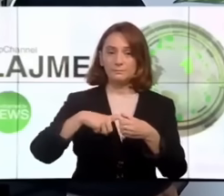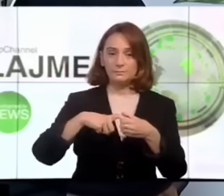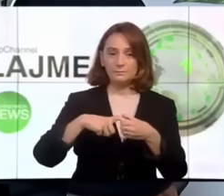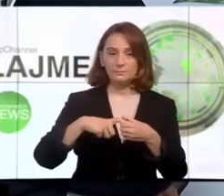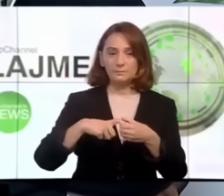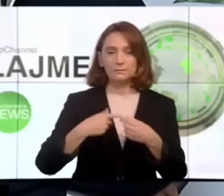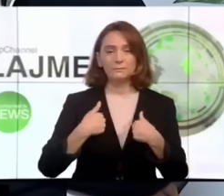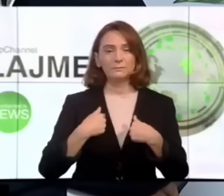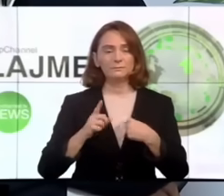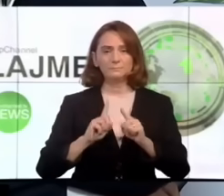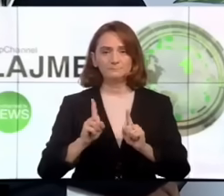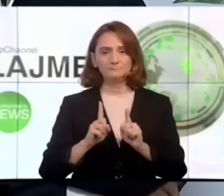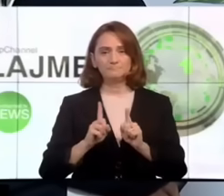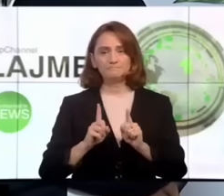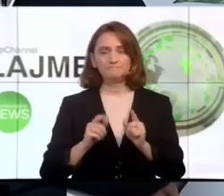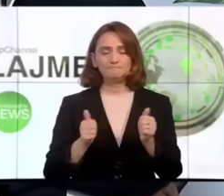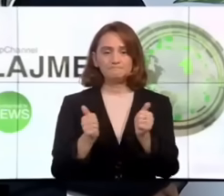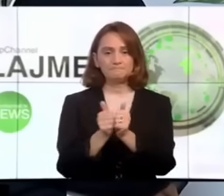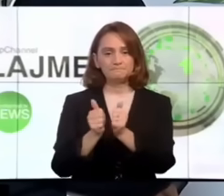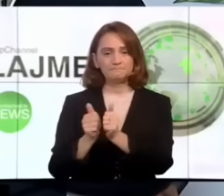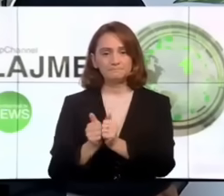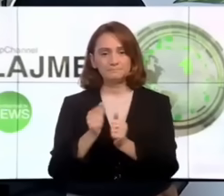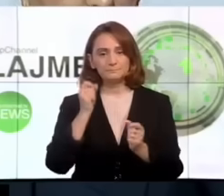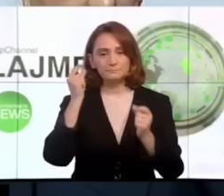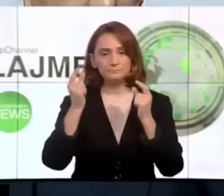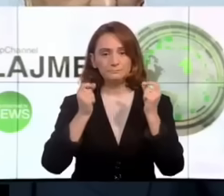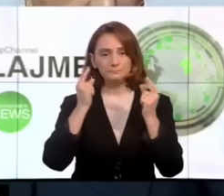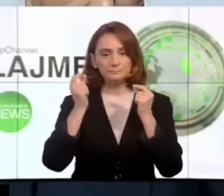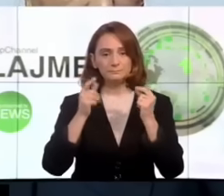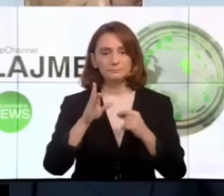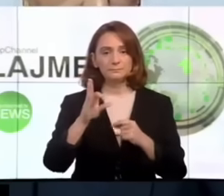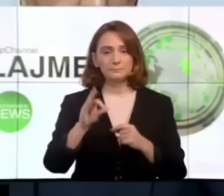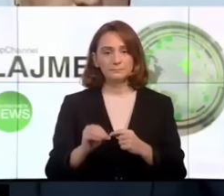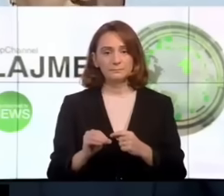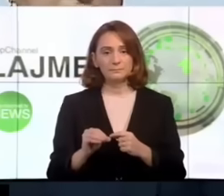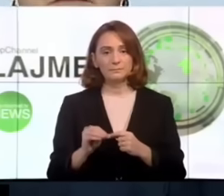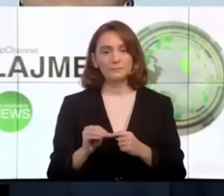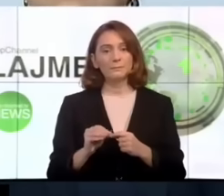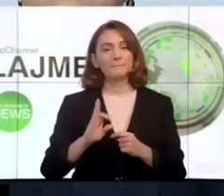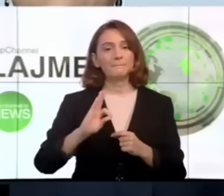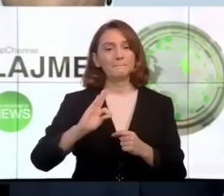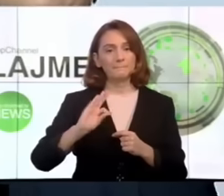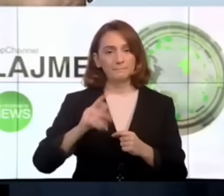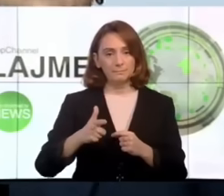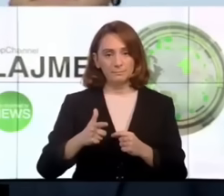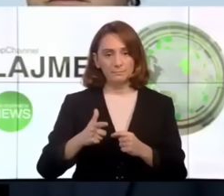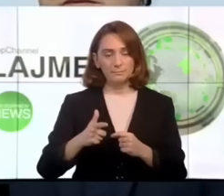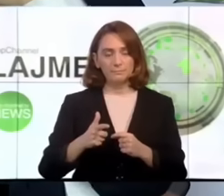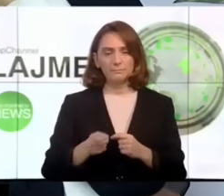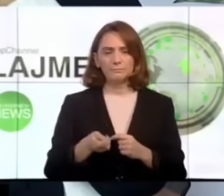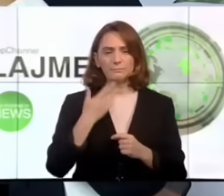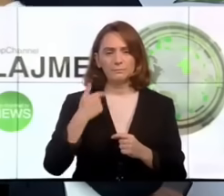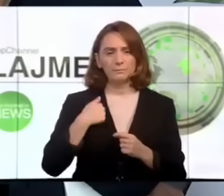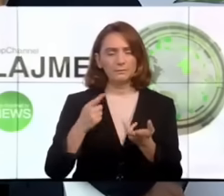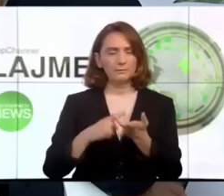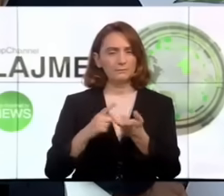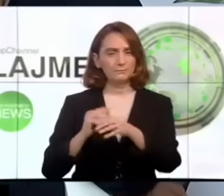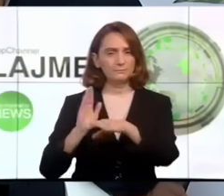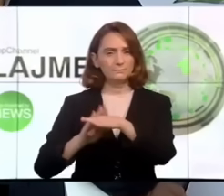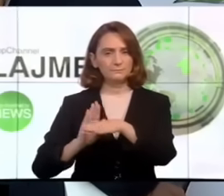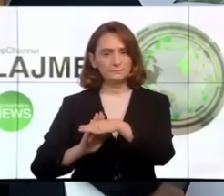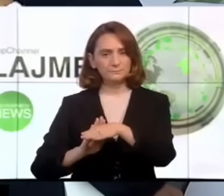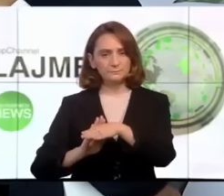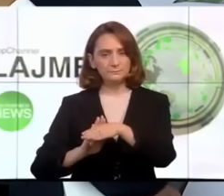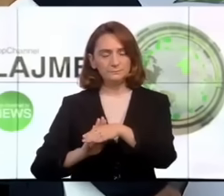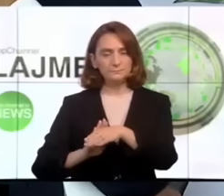Një qëndrim i qartë dhe i sakt pa ekuivok në Mbështetjen e Drejtësisë. Raportet,